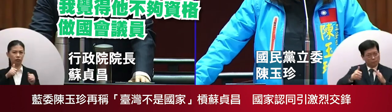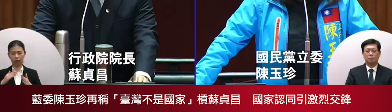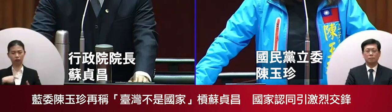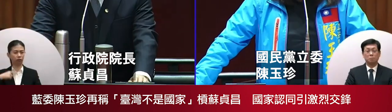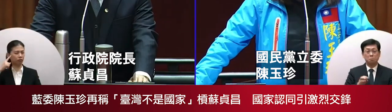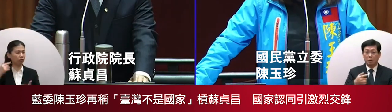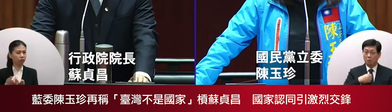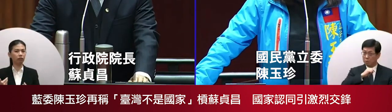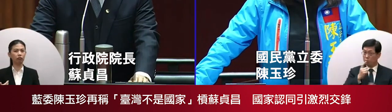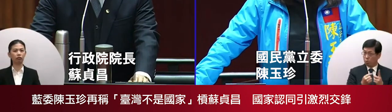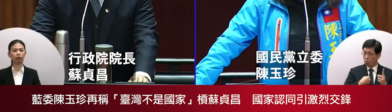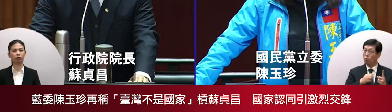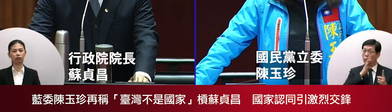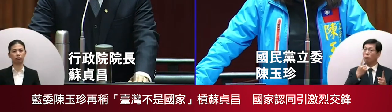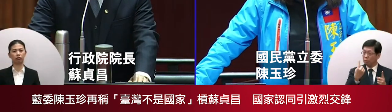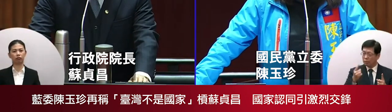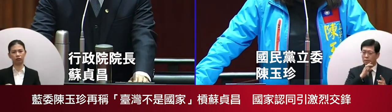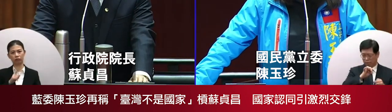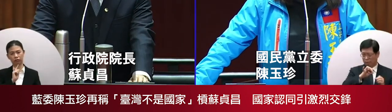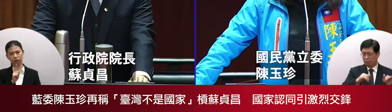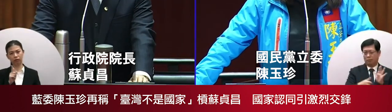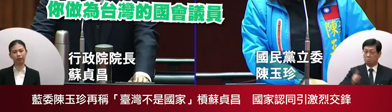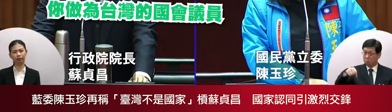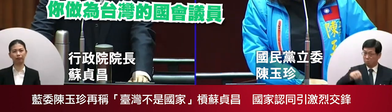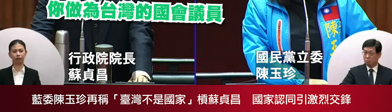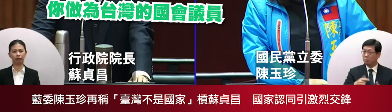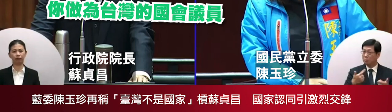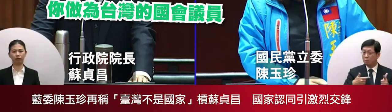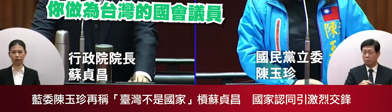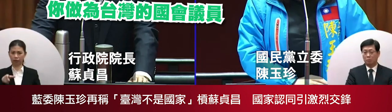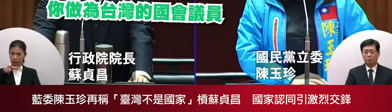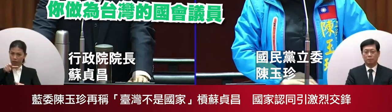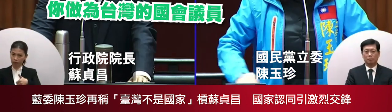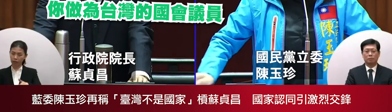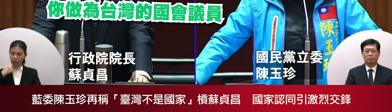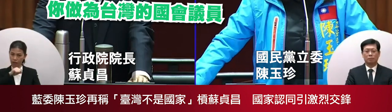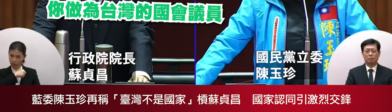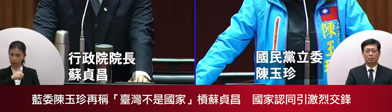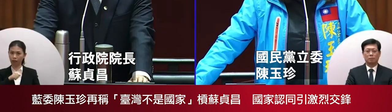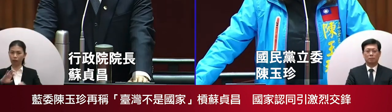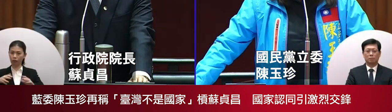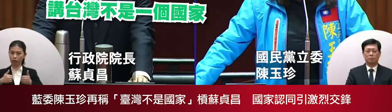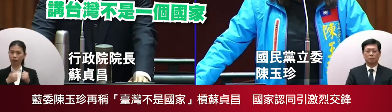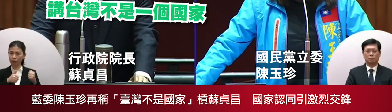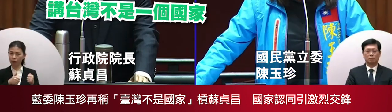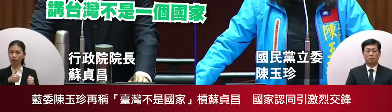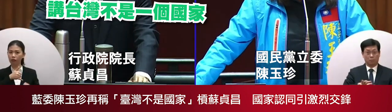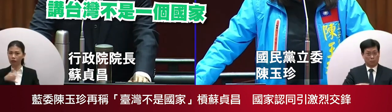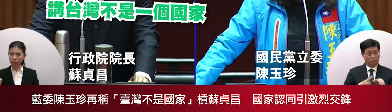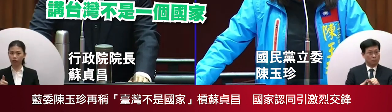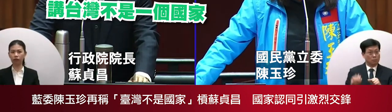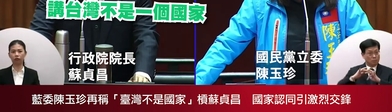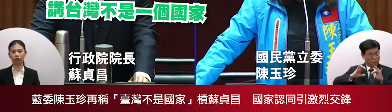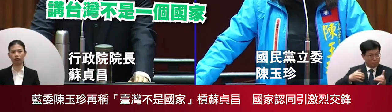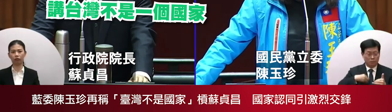今天不是台湾，对我来讲就是一个地理名词。 你作为台湾的国会议员， 我作为中华